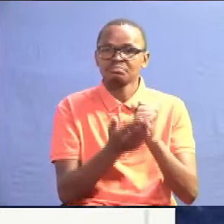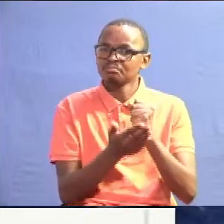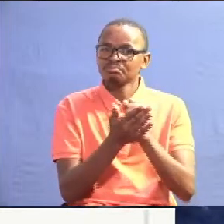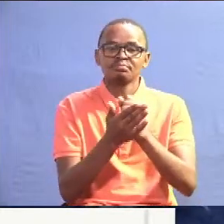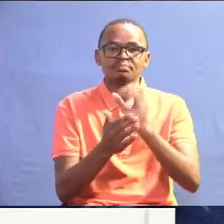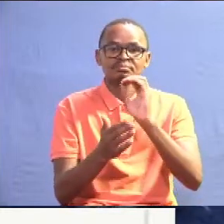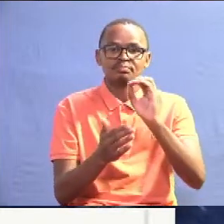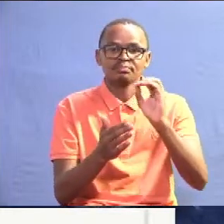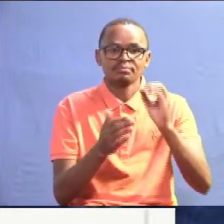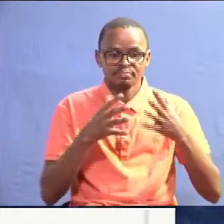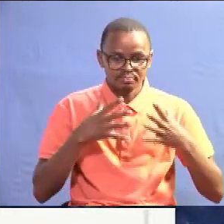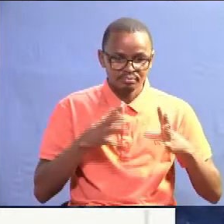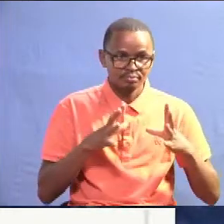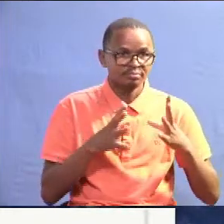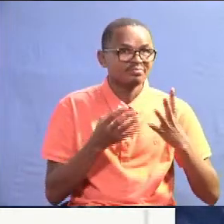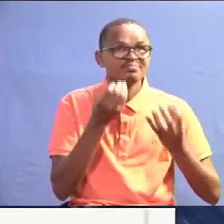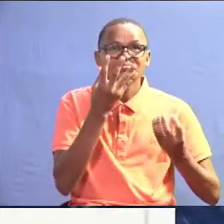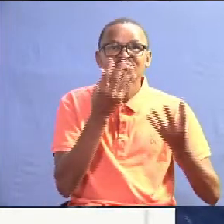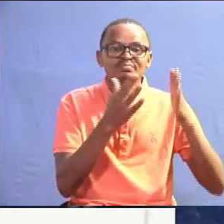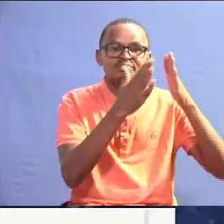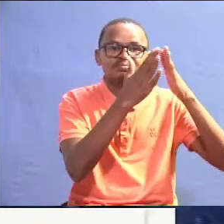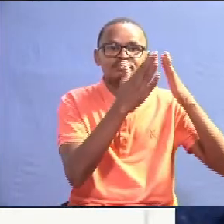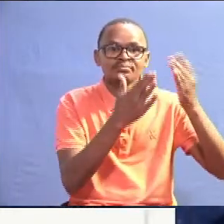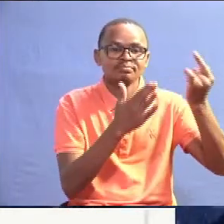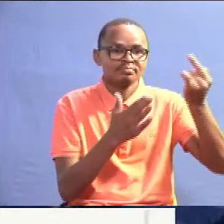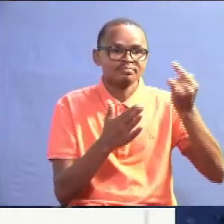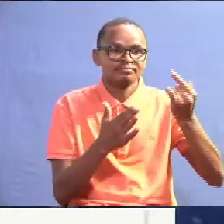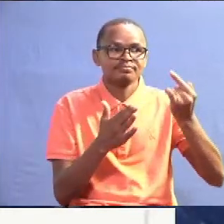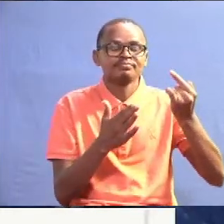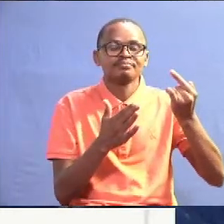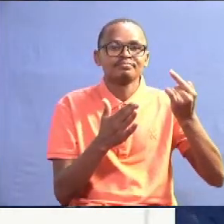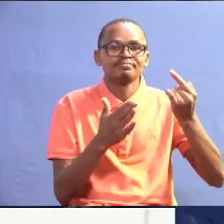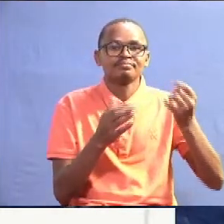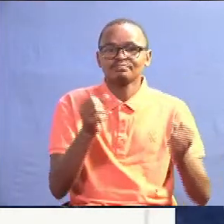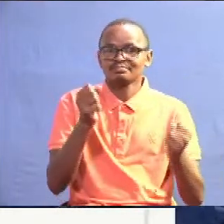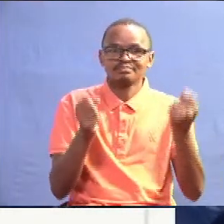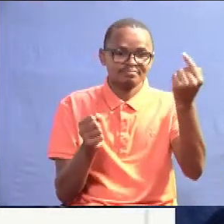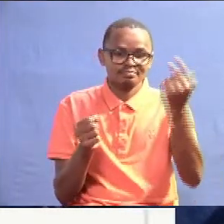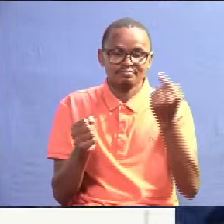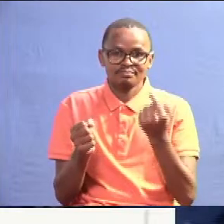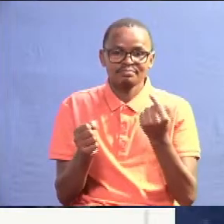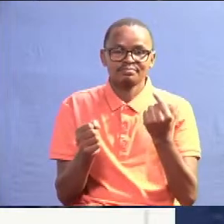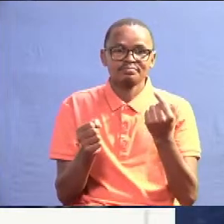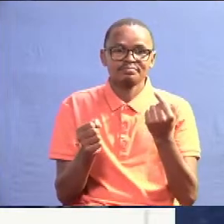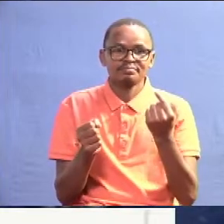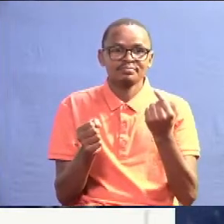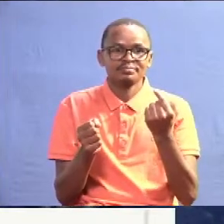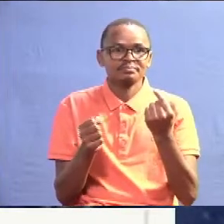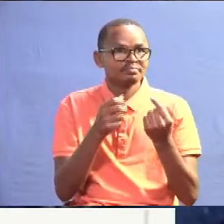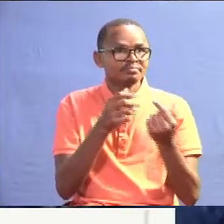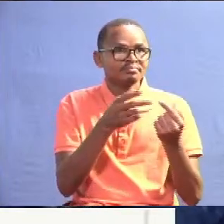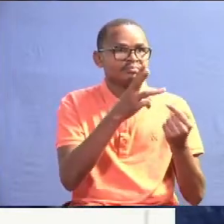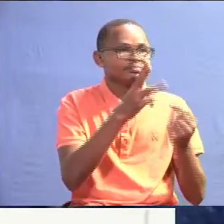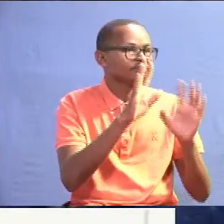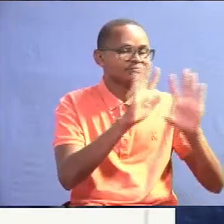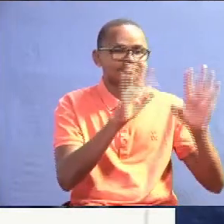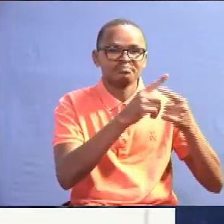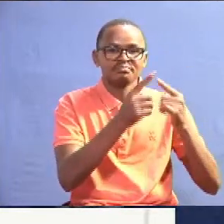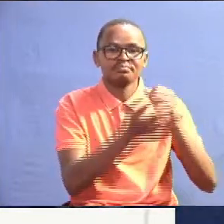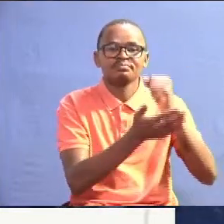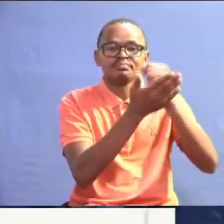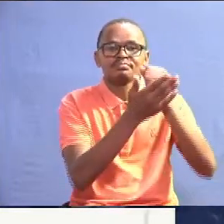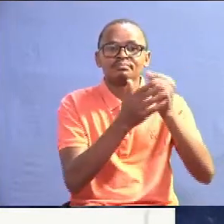wamepata. Watu tu wamechomekewa nyumba, gari imekuja, hakuna kitu imesaidia. Gari tu imekuja ikapiga yeye ikaenda. Sasa that